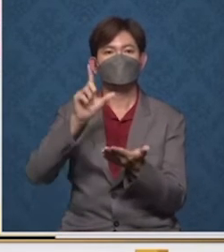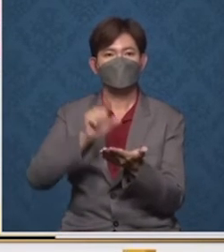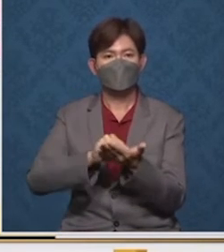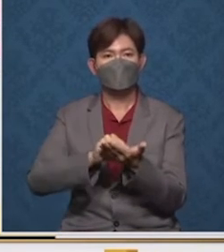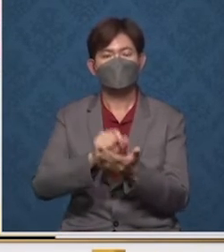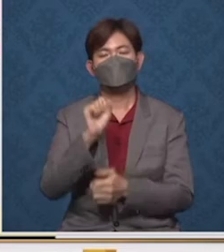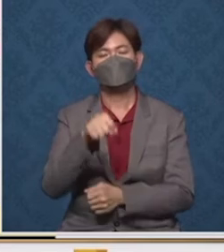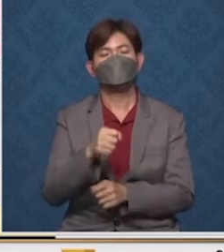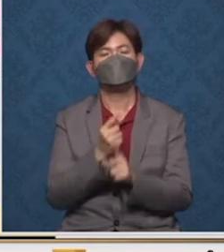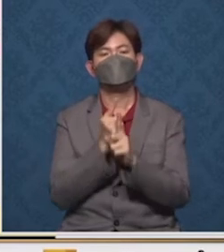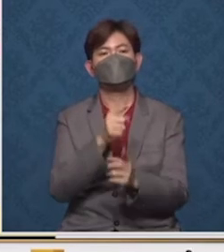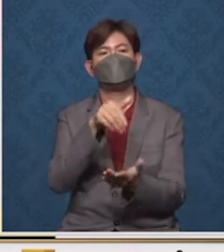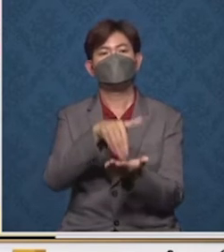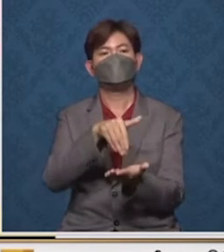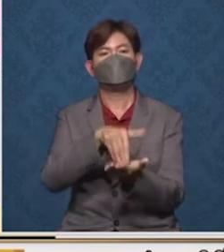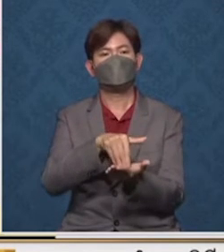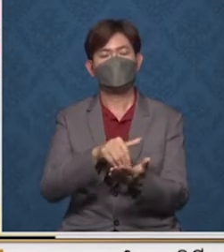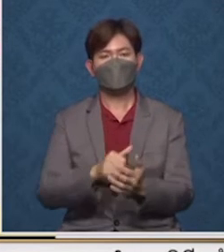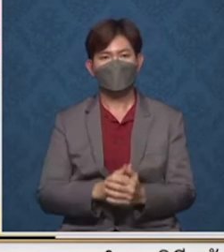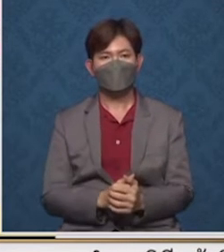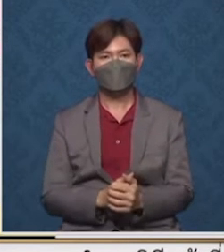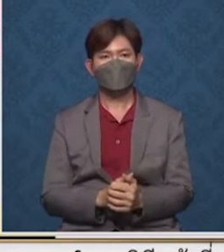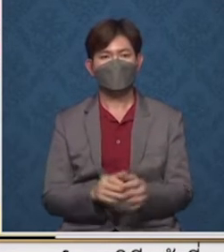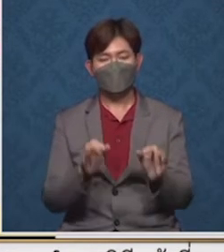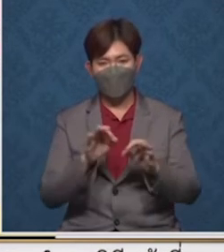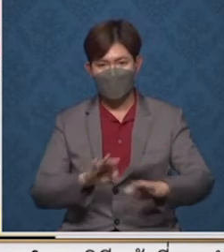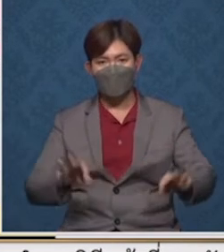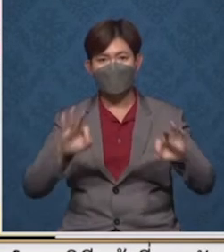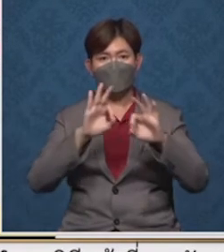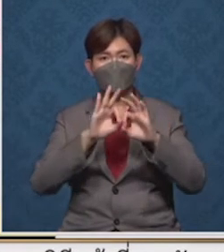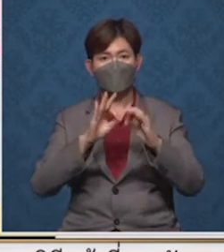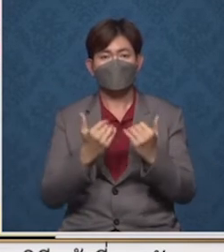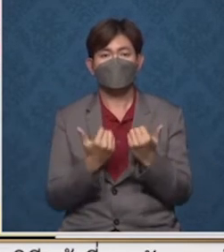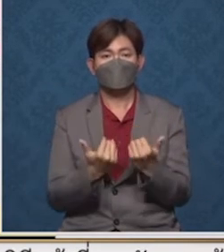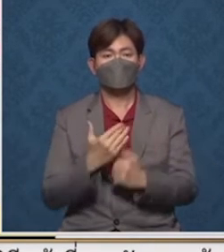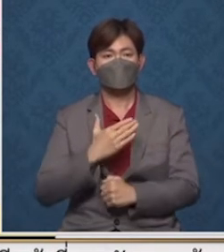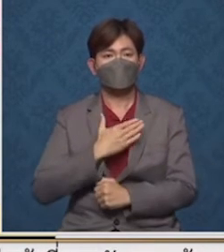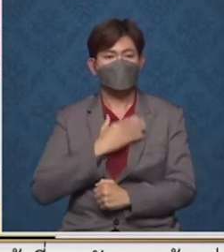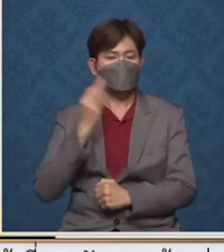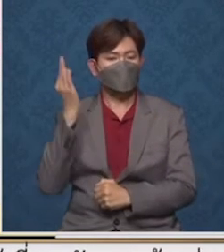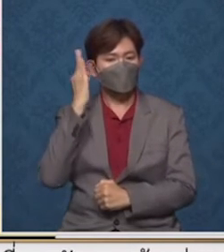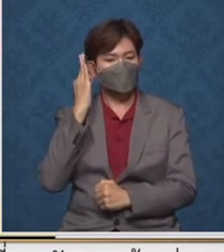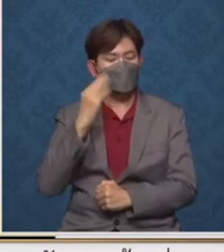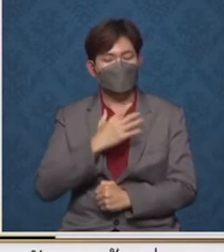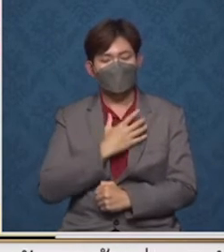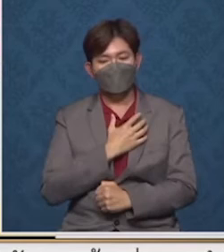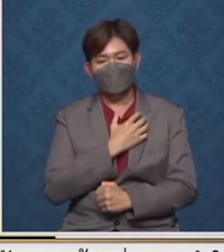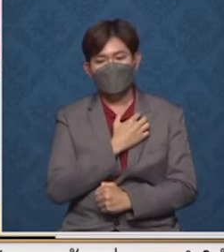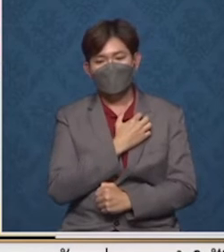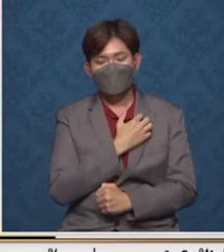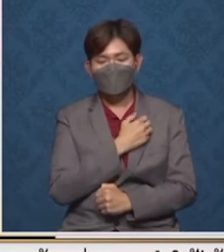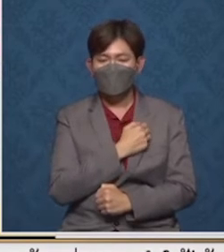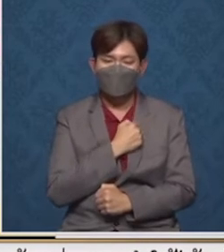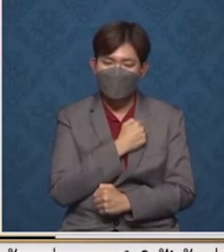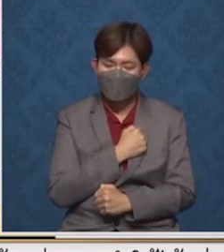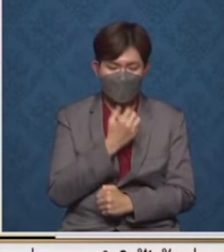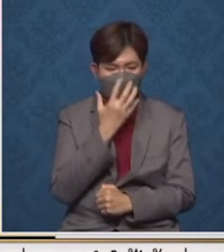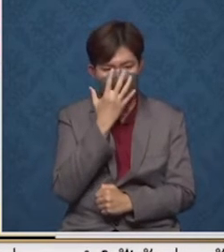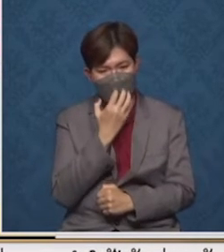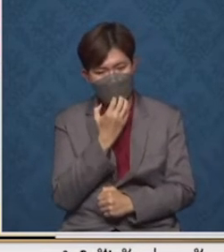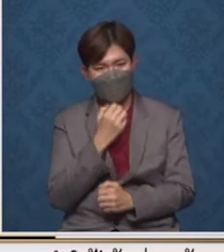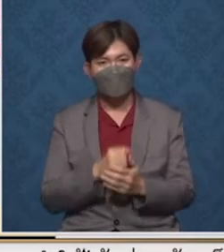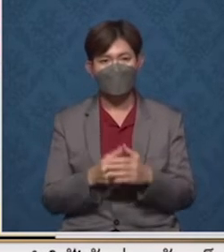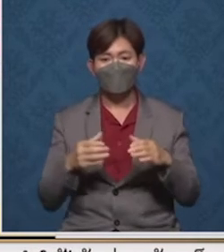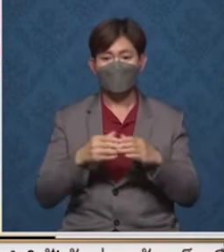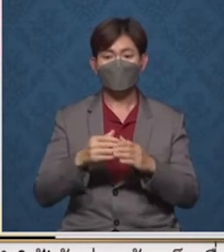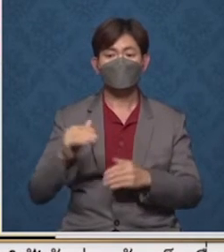อันนี้เป็นหลักการและที่สำคัญเนี่ยวันนี้นะผมเองฟังนะหดหู่มากครับและเพื่อนพ้องน้องพี่ของผม